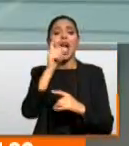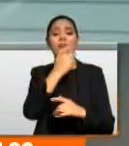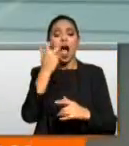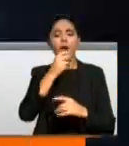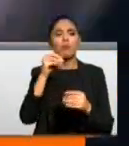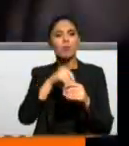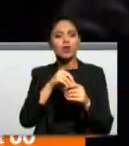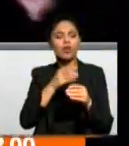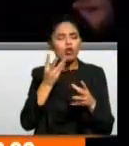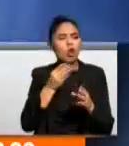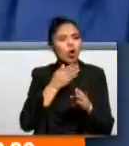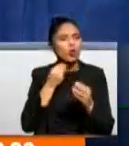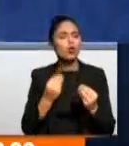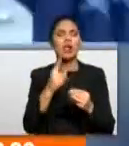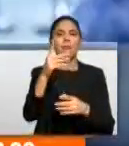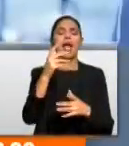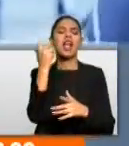olacağını açıkladı.